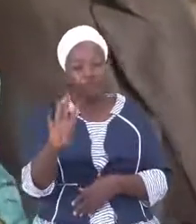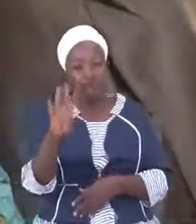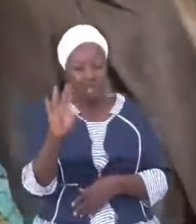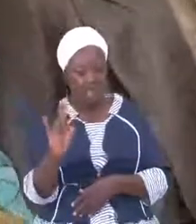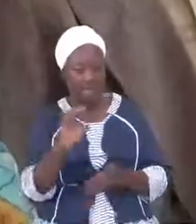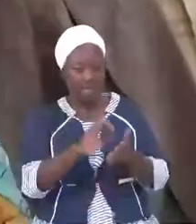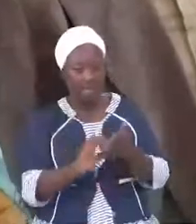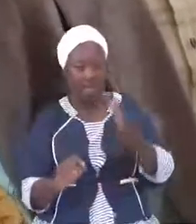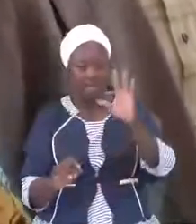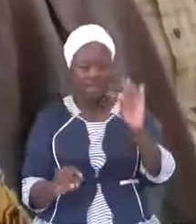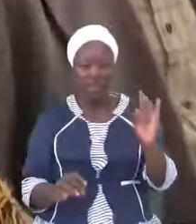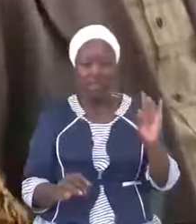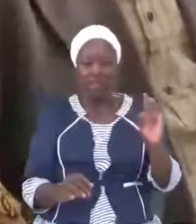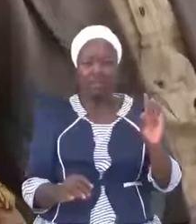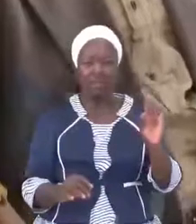Psaume